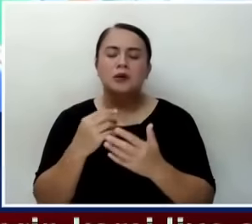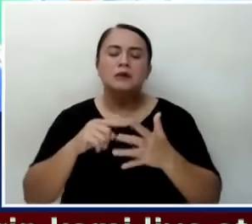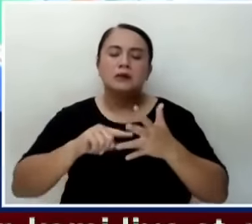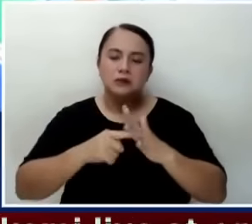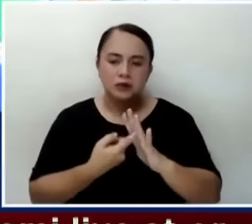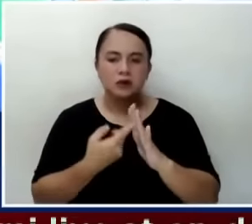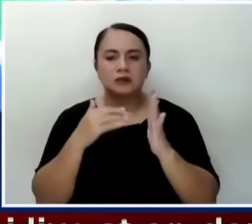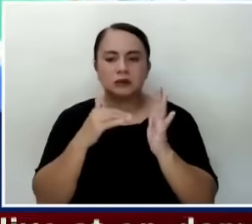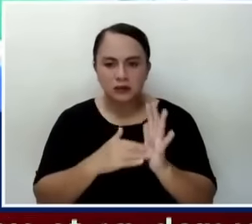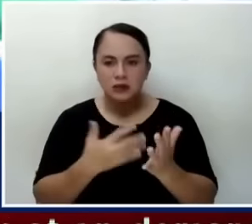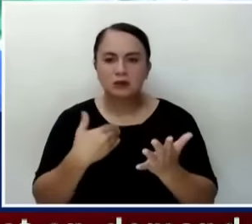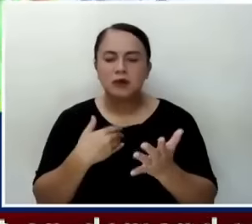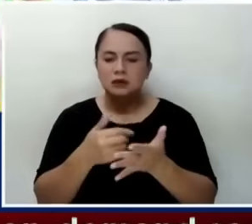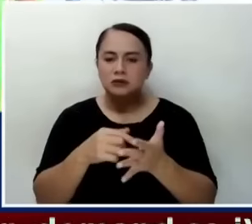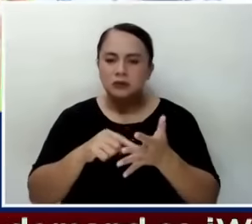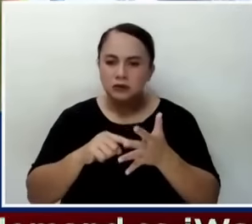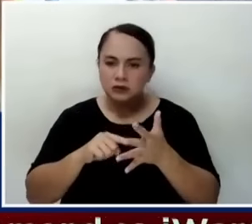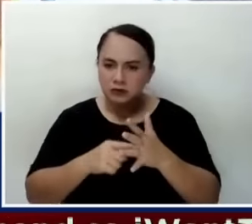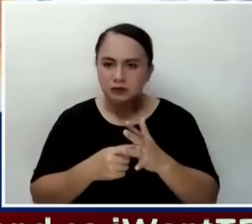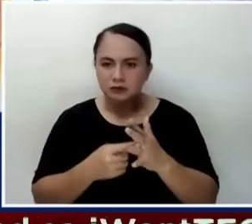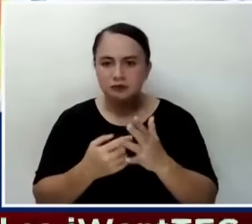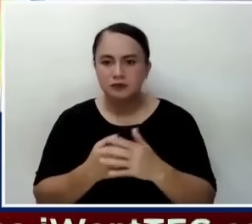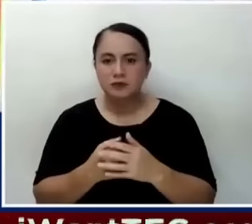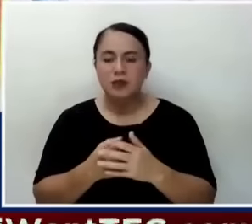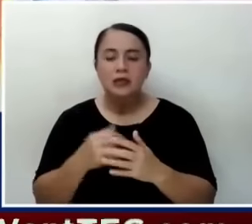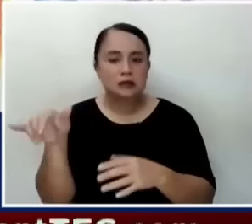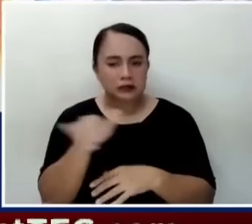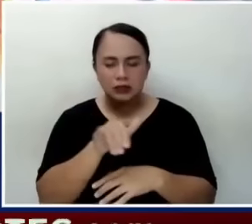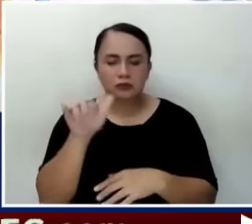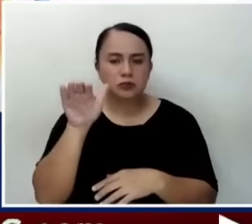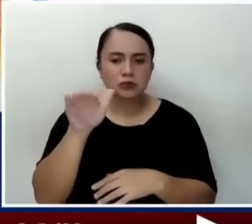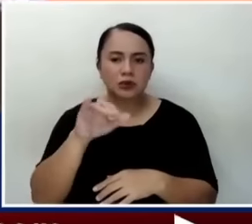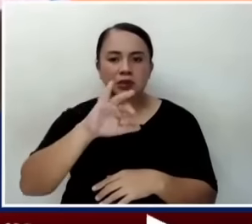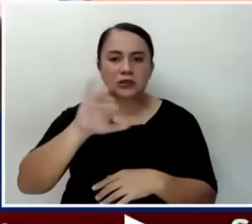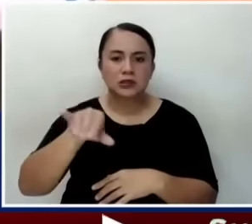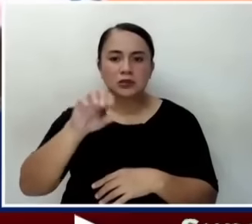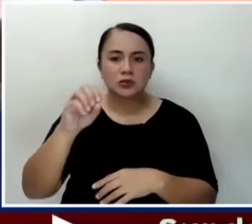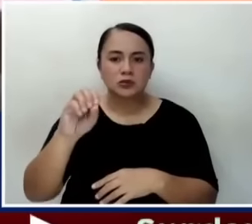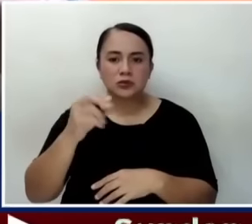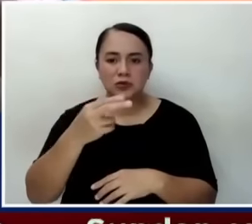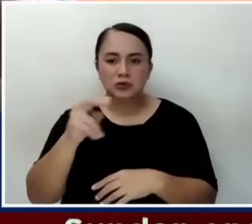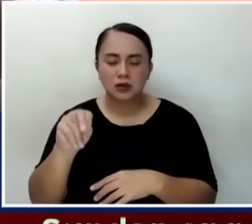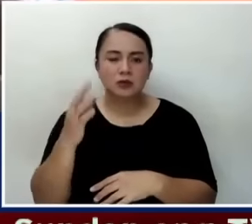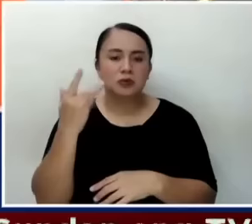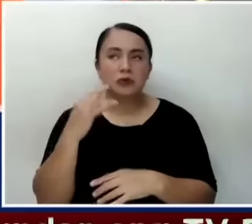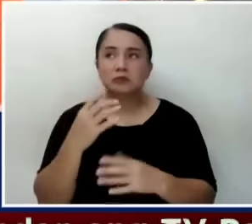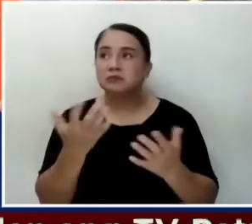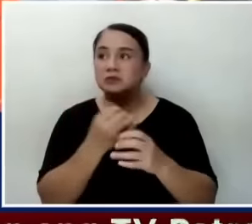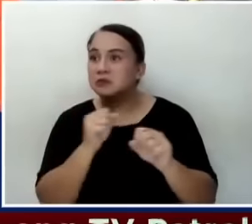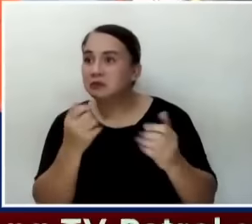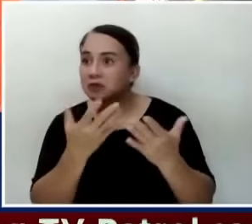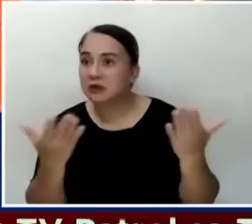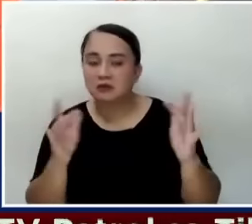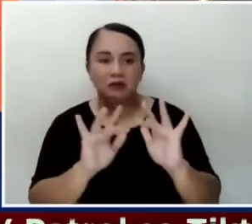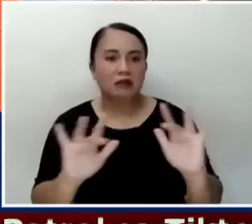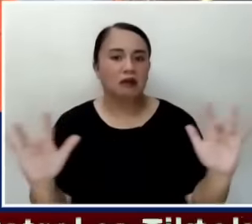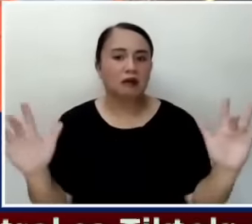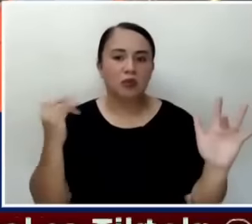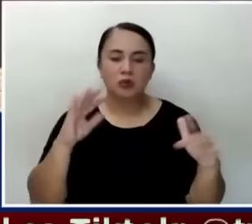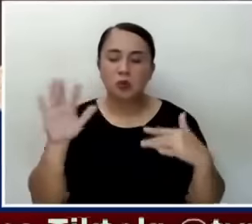ulit, makapagsimula po kami. Ganito rin ang panawagan ni John Kenneth Aquino na walang naisalbang gamit. Lahat kasi silang